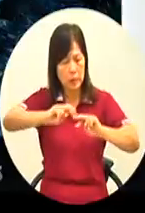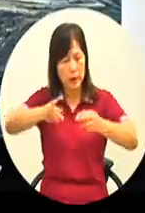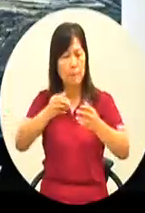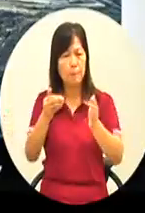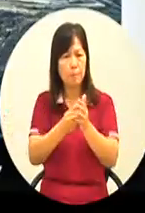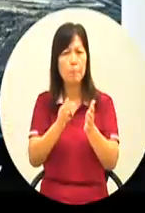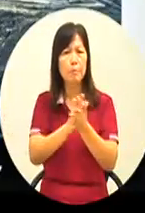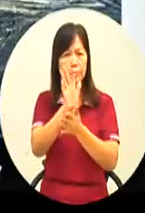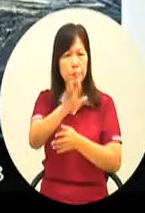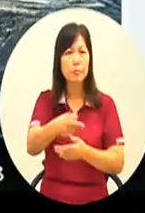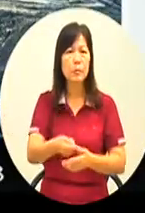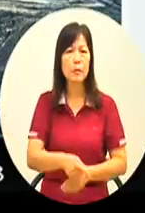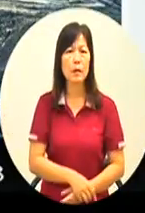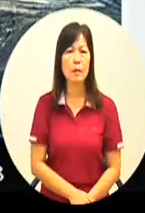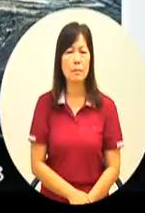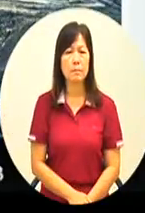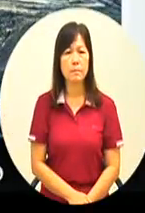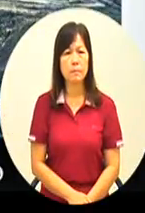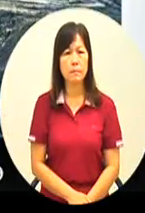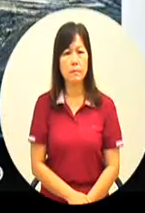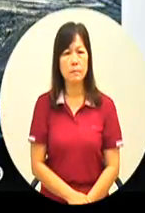啊，对不对？